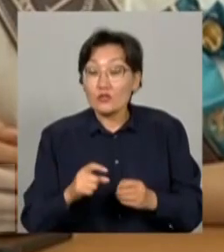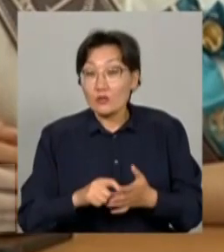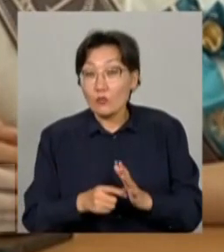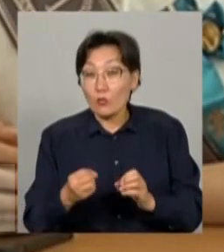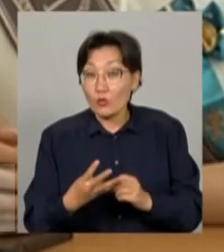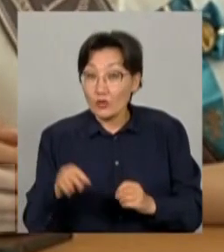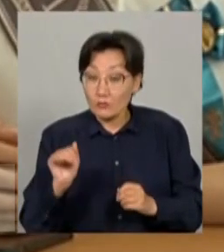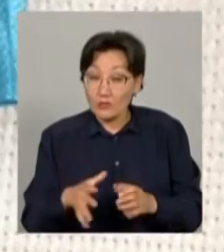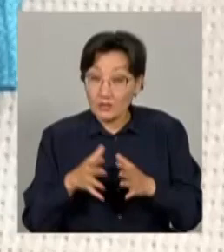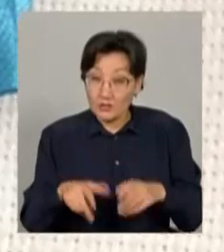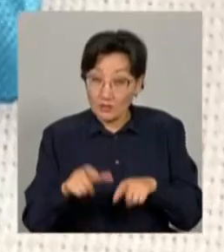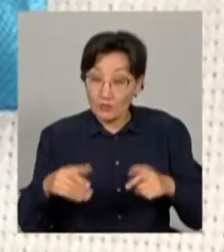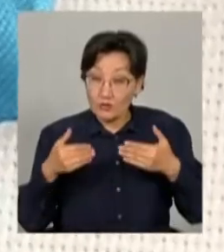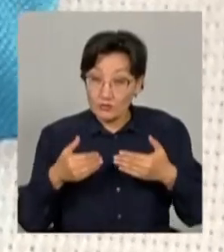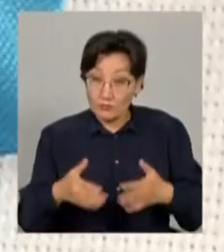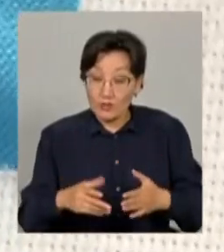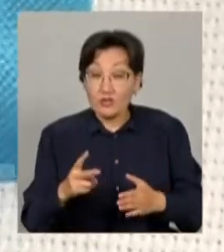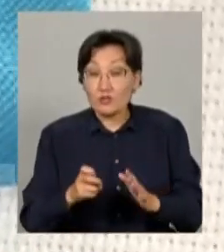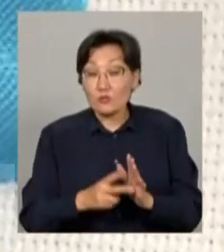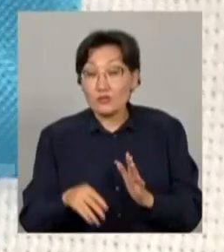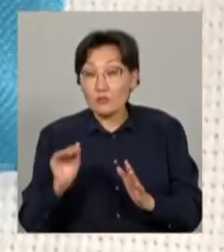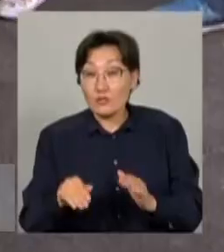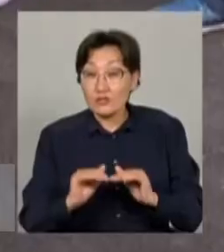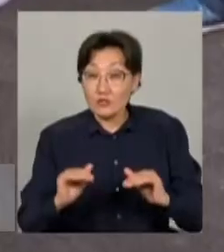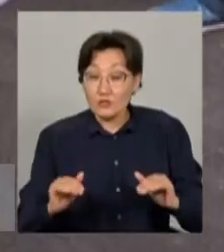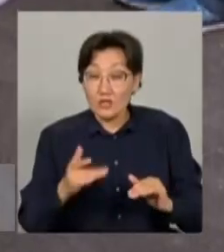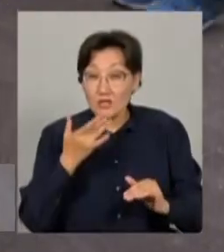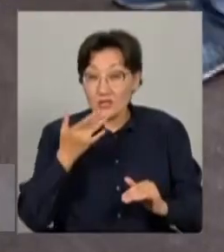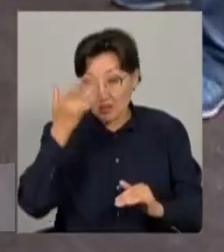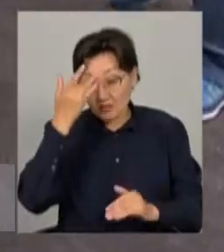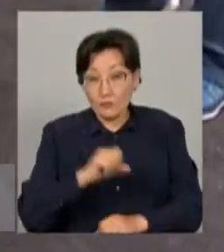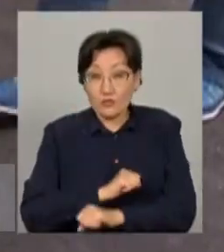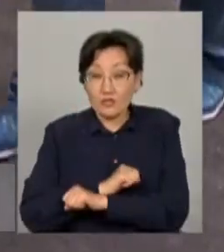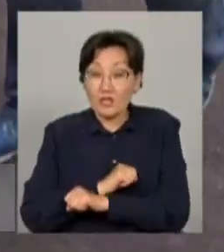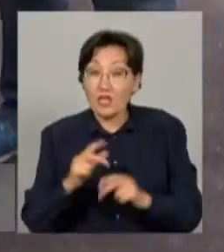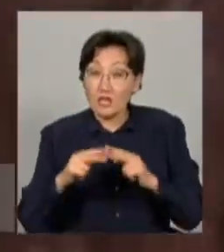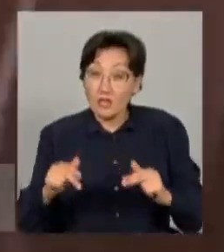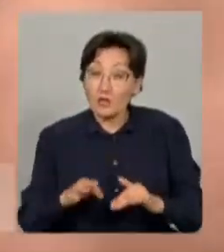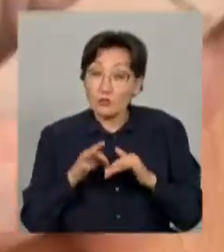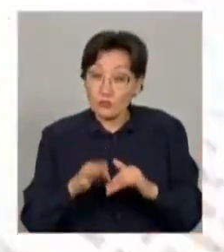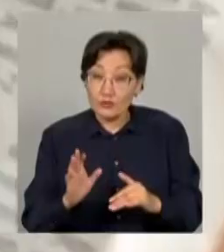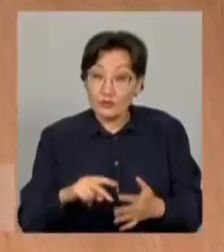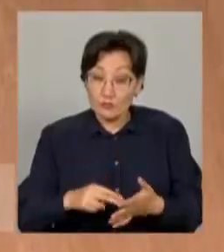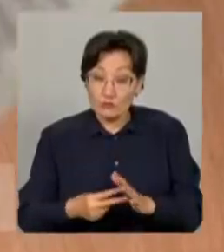мыңнан астам түлек бітіреді. Одан бөлек 270 мың бала жазғы демалысты лагерлерде өткізеді